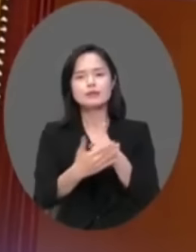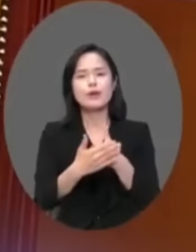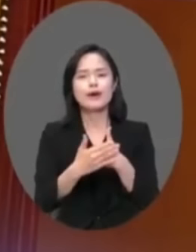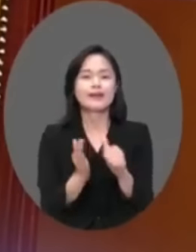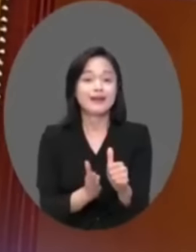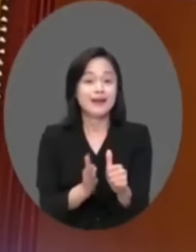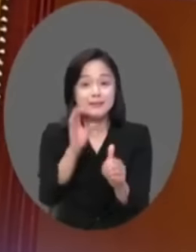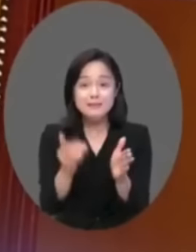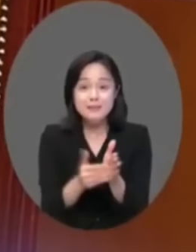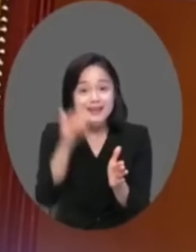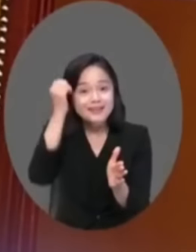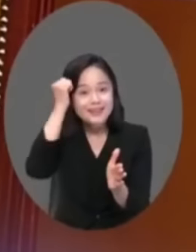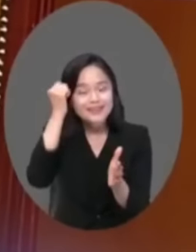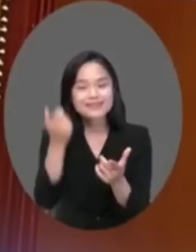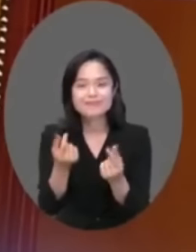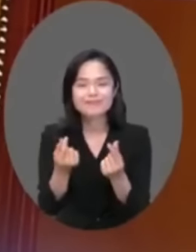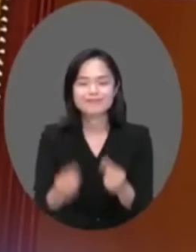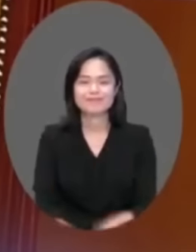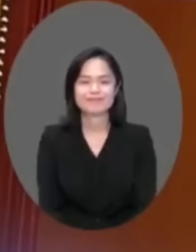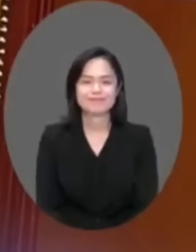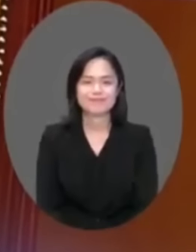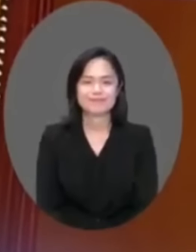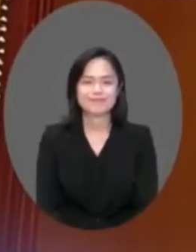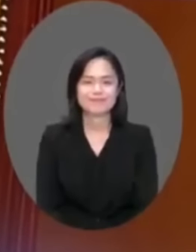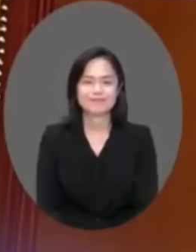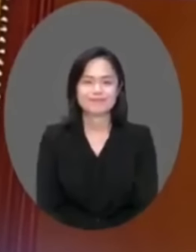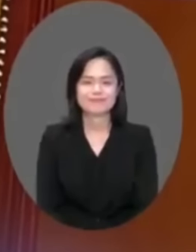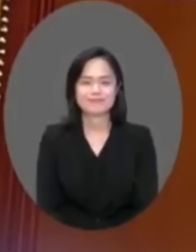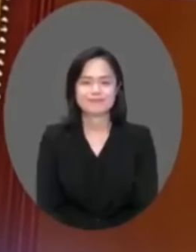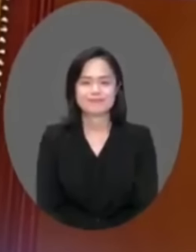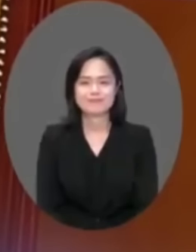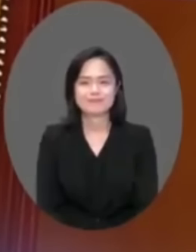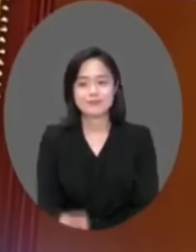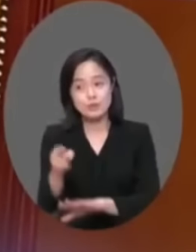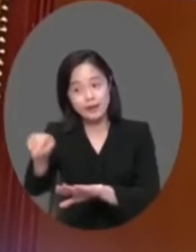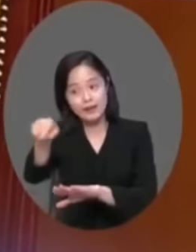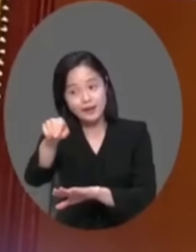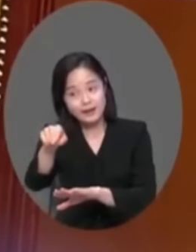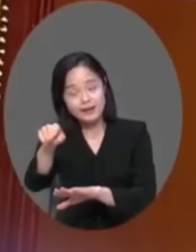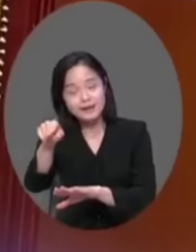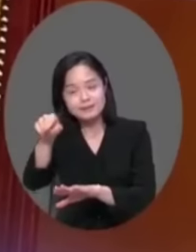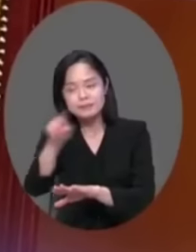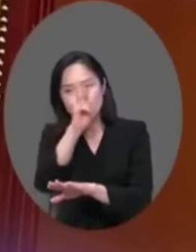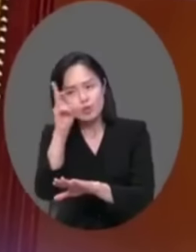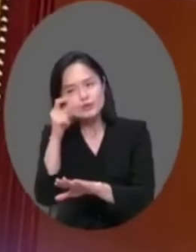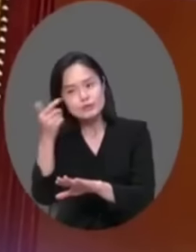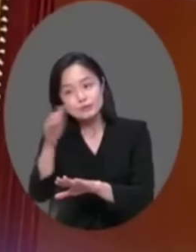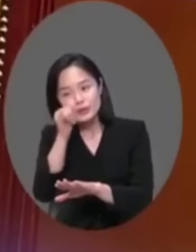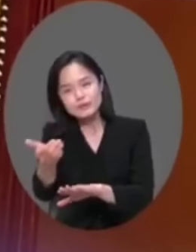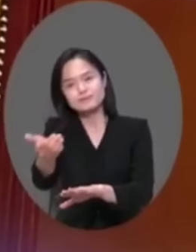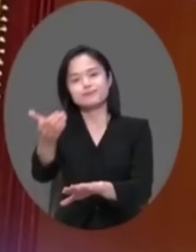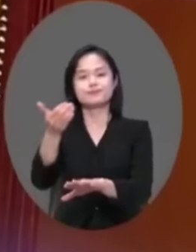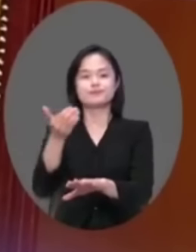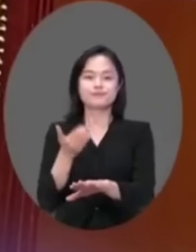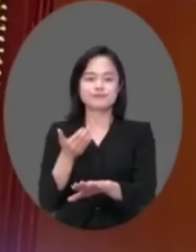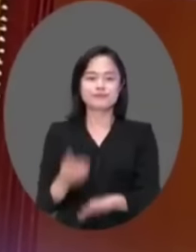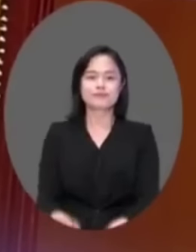어 부장님한테 이따 오후에 지이드 하고요 우선 그 민영삼 사장님께 지리 좀 드리겠습니다 예